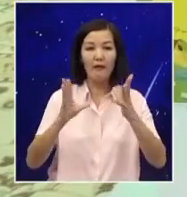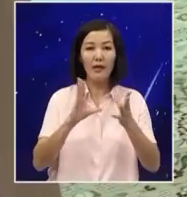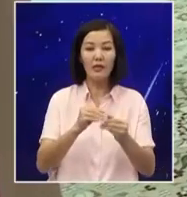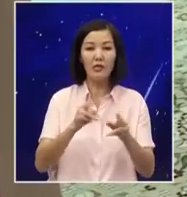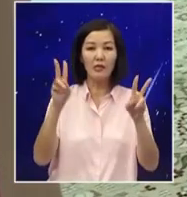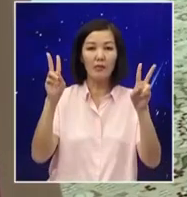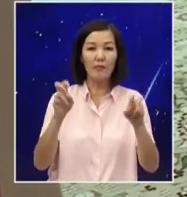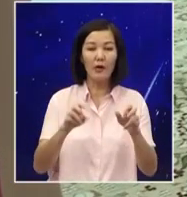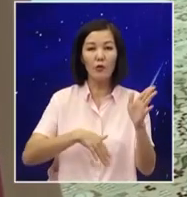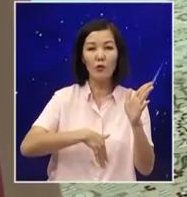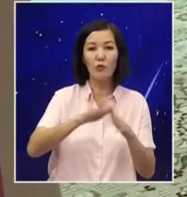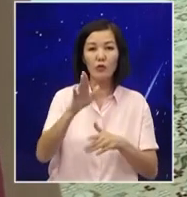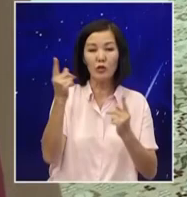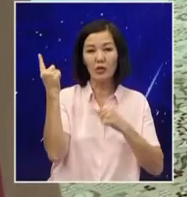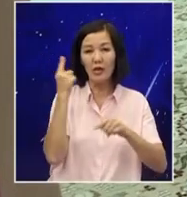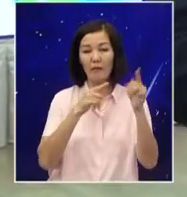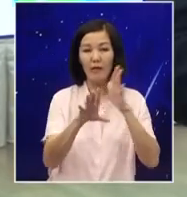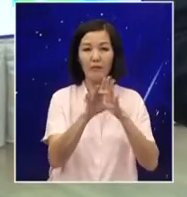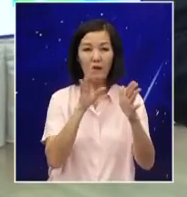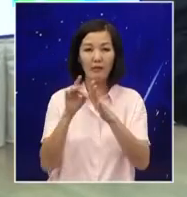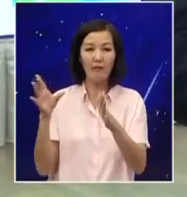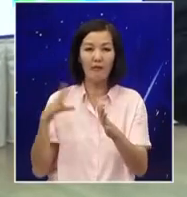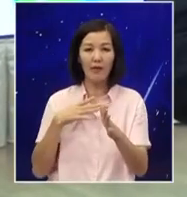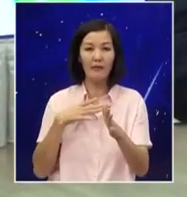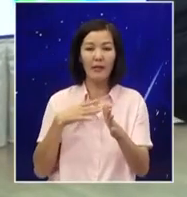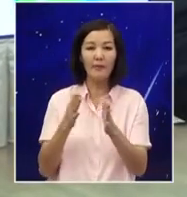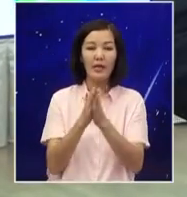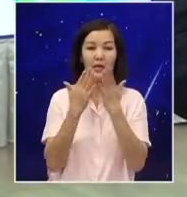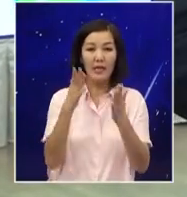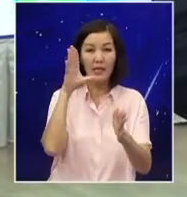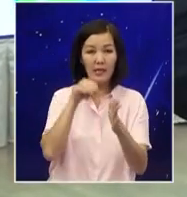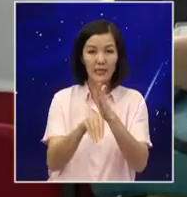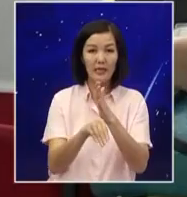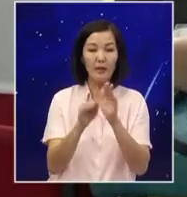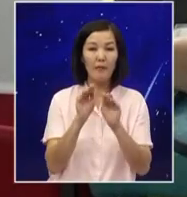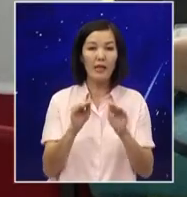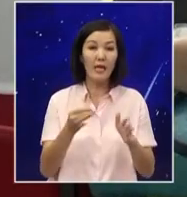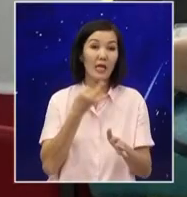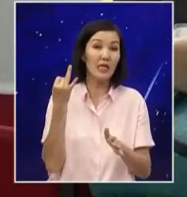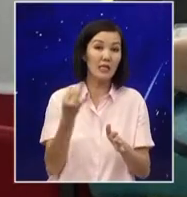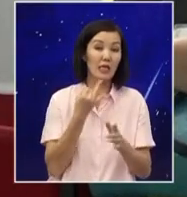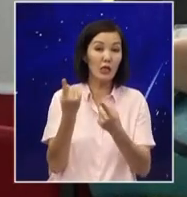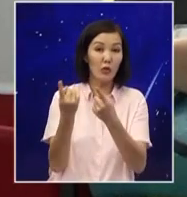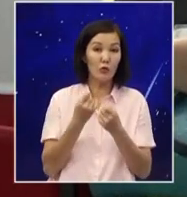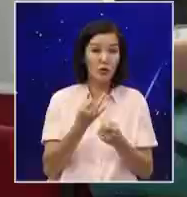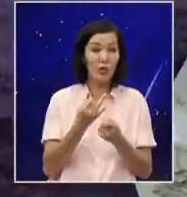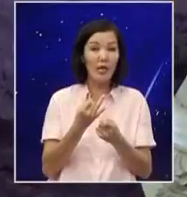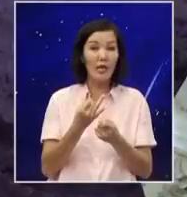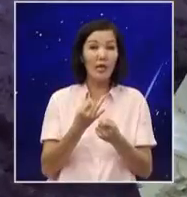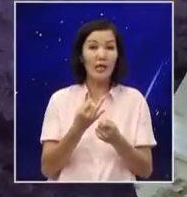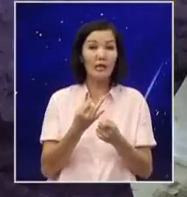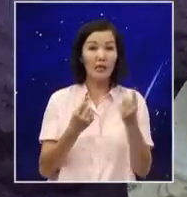аталым бойынша үздік шыққан шығармалар таңдалынып алынды. Осы жинаққа енгізілді. Балаларды қызықтыру үшін кәсіби шебердің қолынан